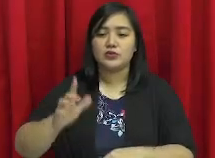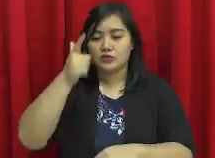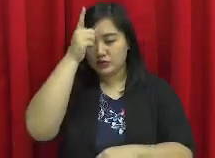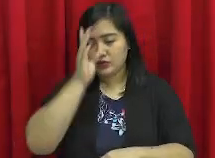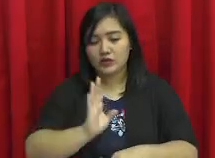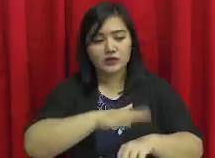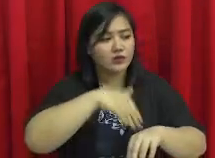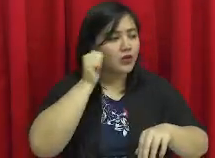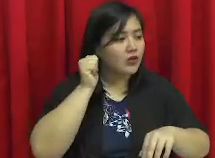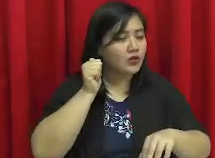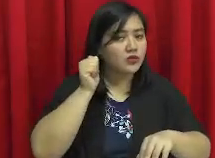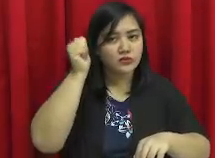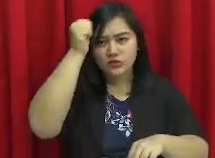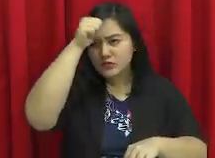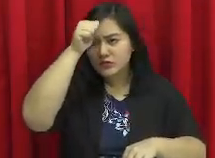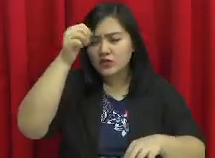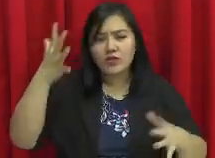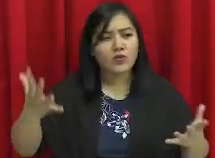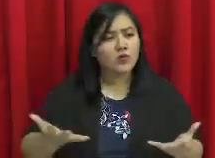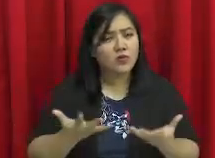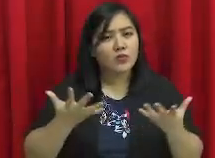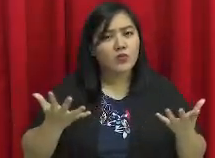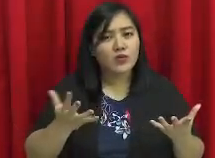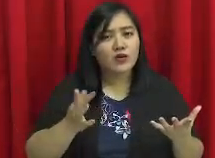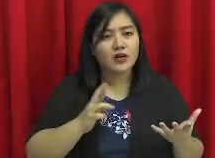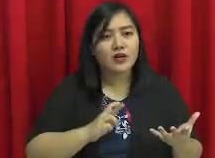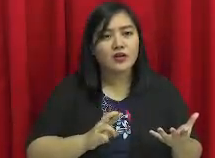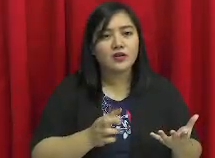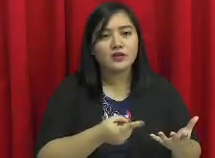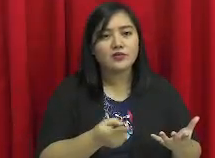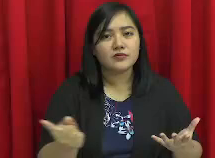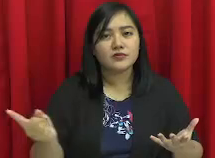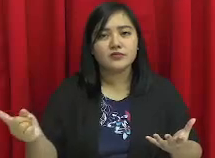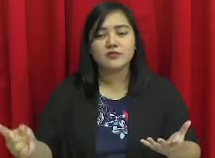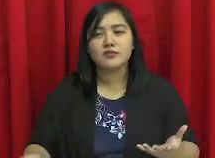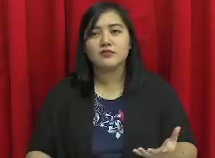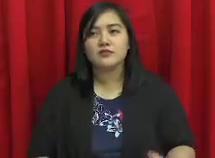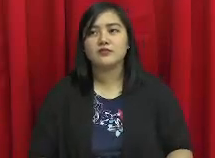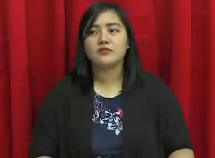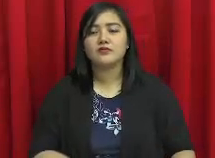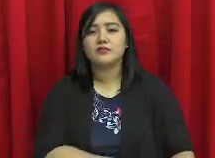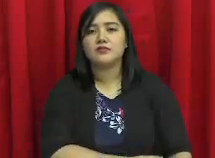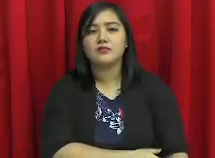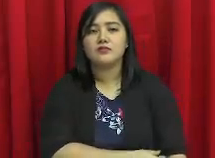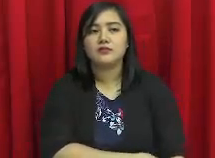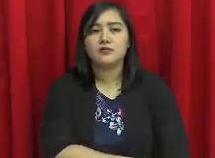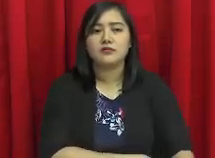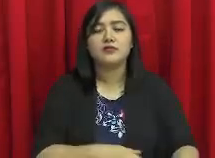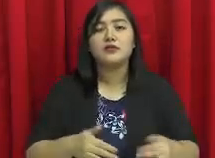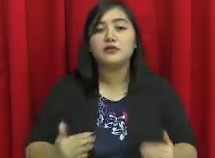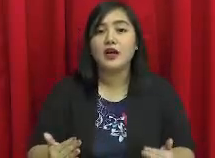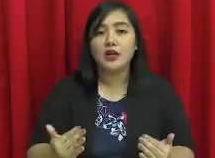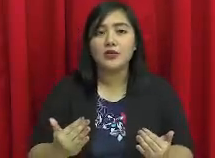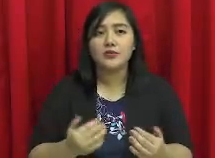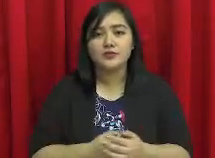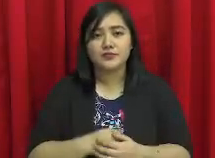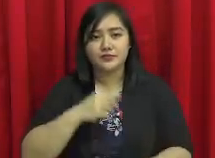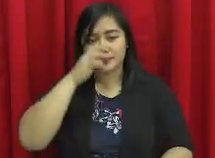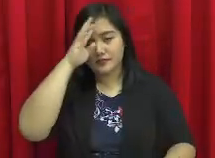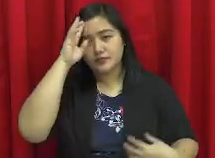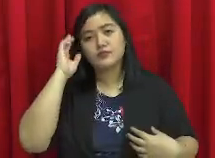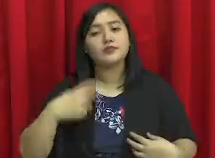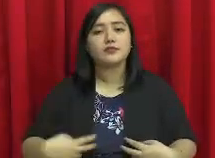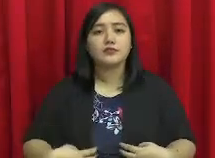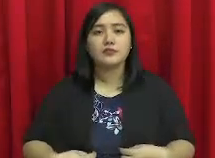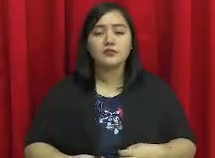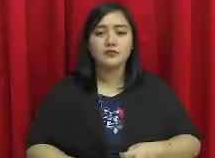unto him, where art thou? So nakita niyo po dito mga kapatid, na kanino ang pagtatanong? Alright? Sino ang